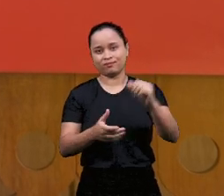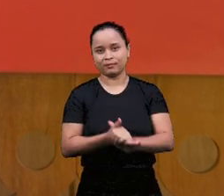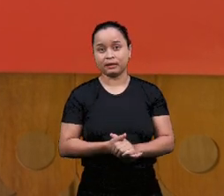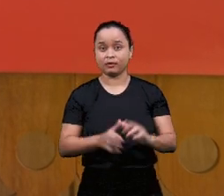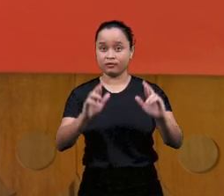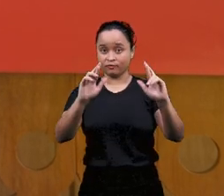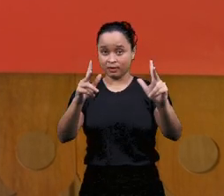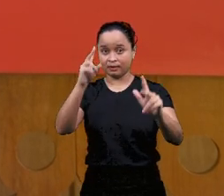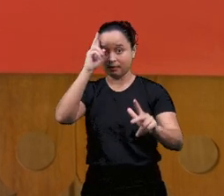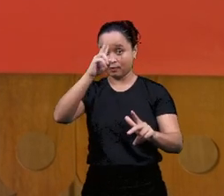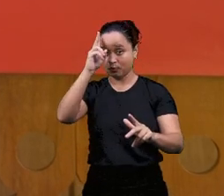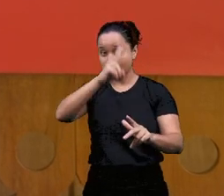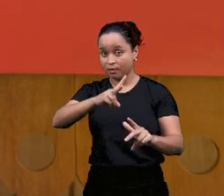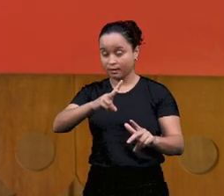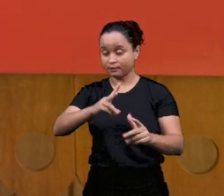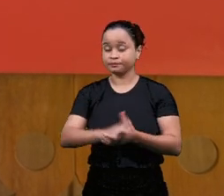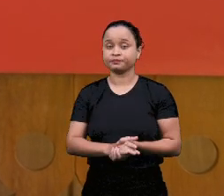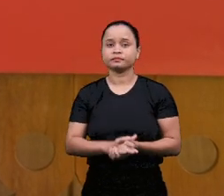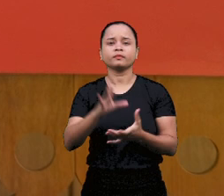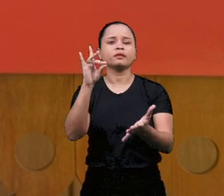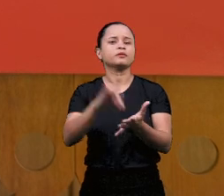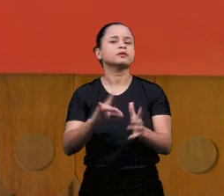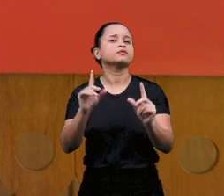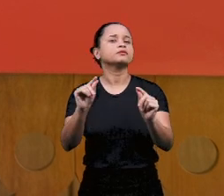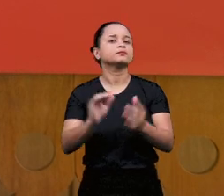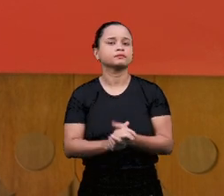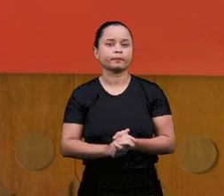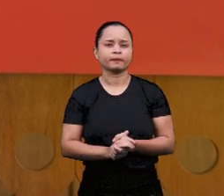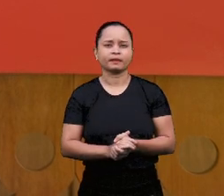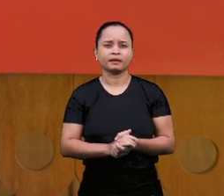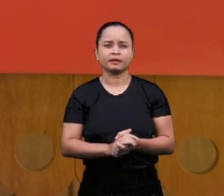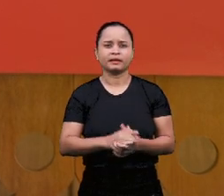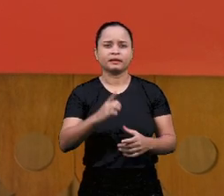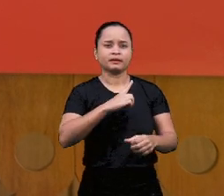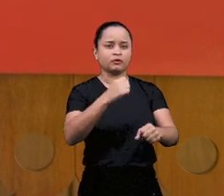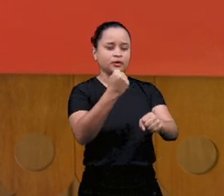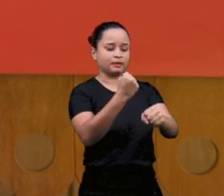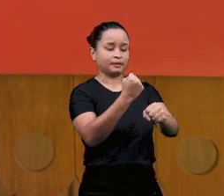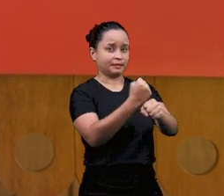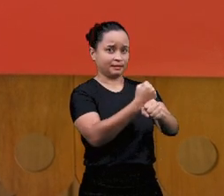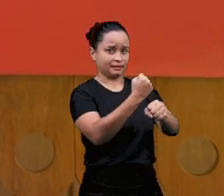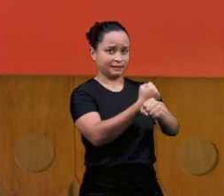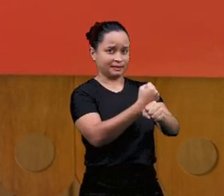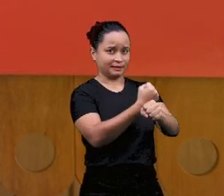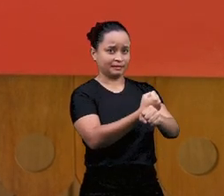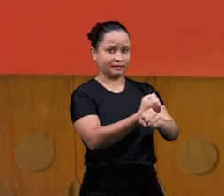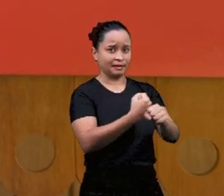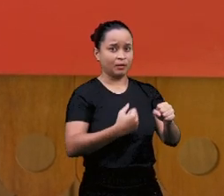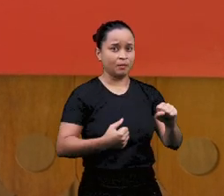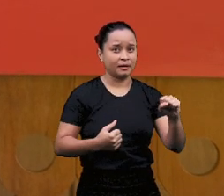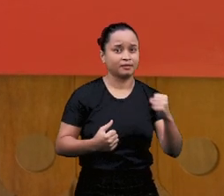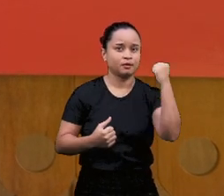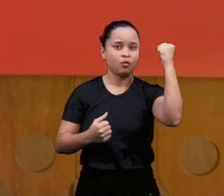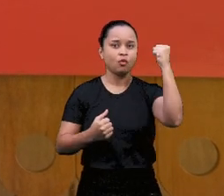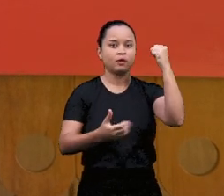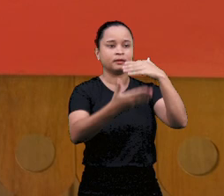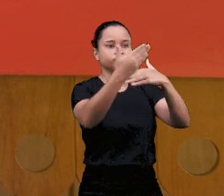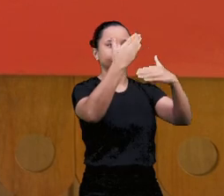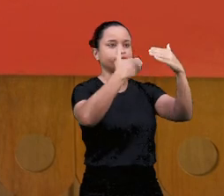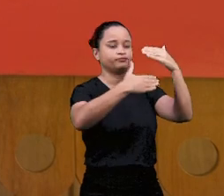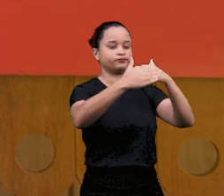historique. En vérité, il y avait une décadence dans l'œuvre de Saül. La parole dit, et l'œuvre de